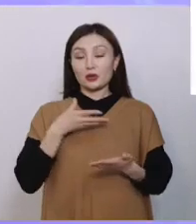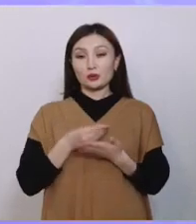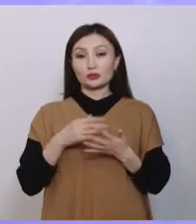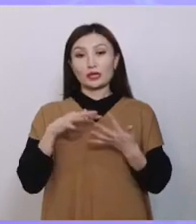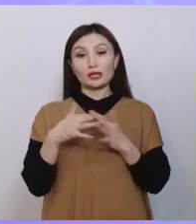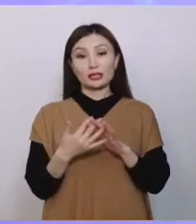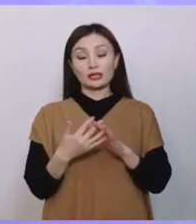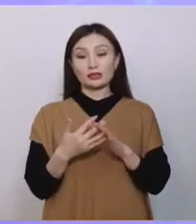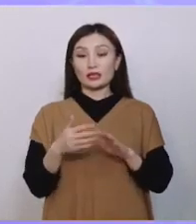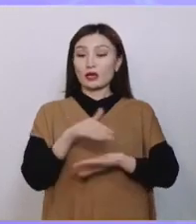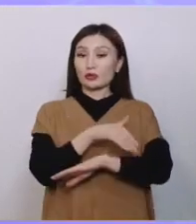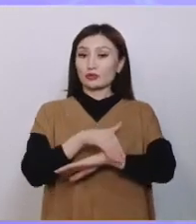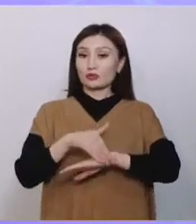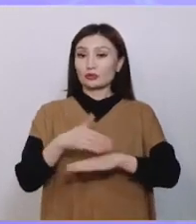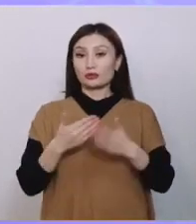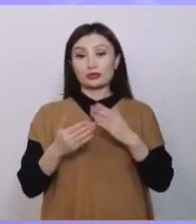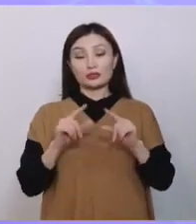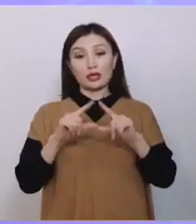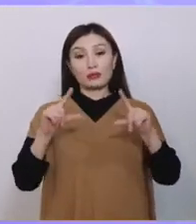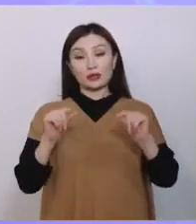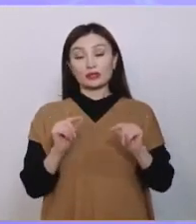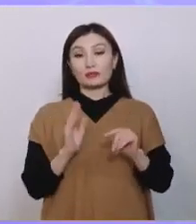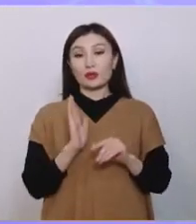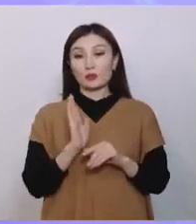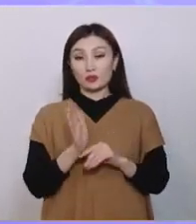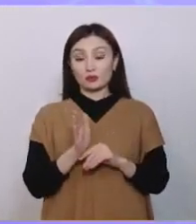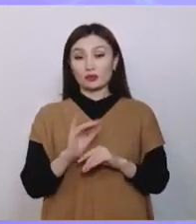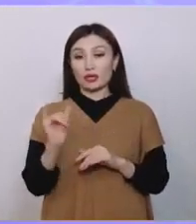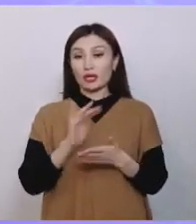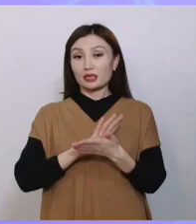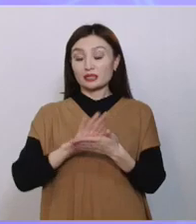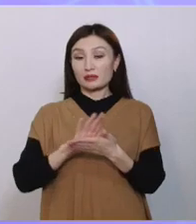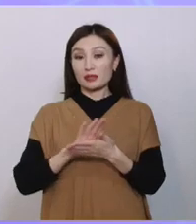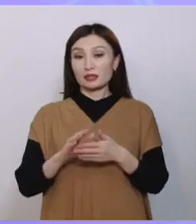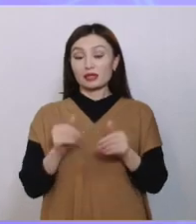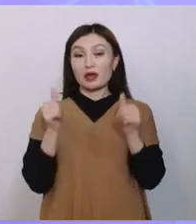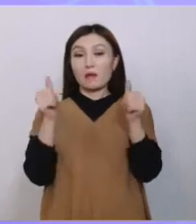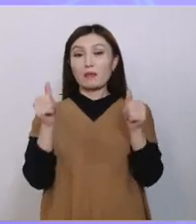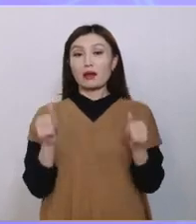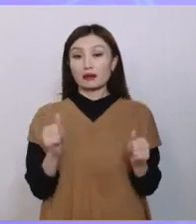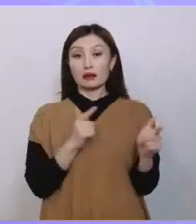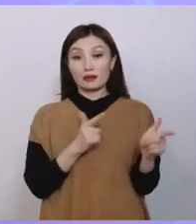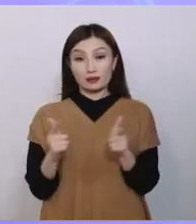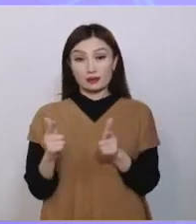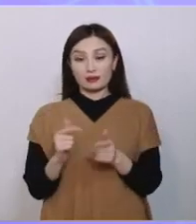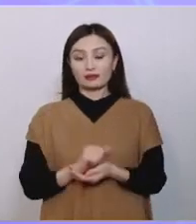арда, көчің өрді, жемектепте болу тұрған, ишенбелікке плакат даярдағыла.